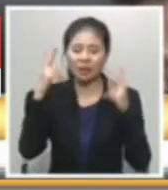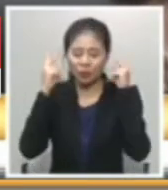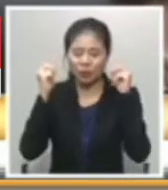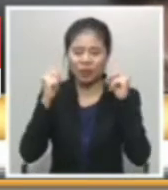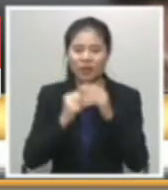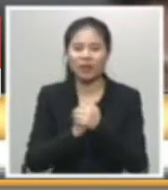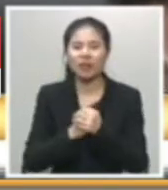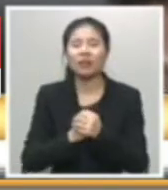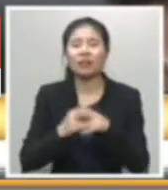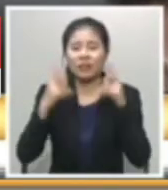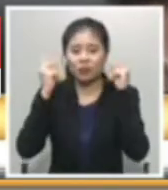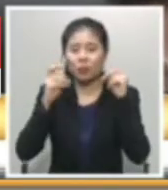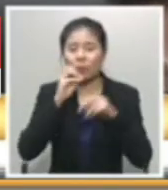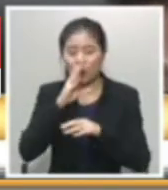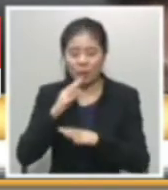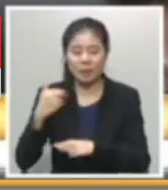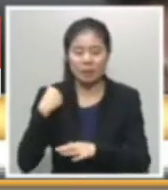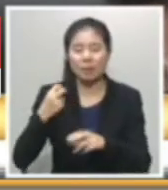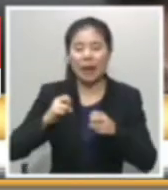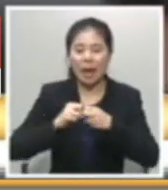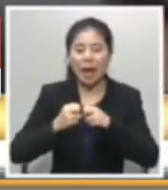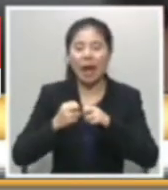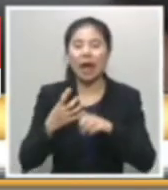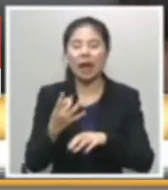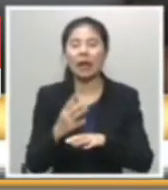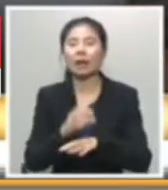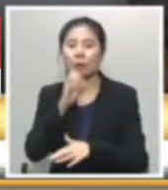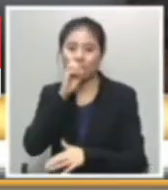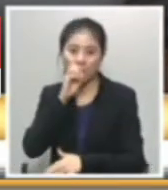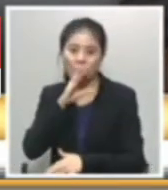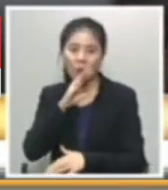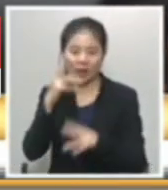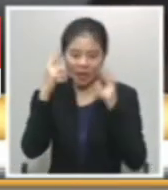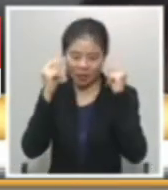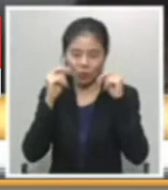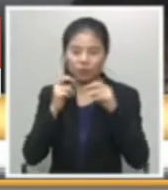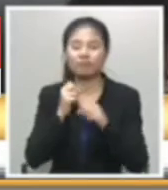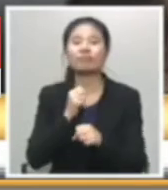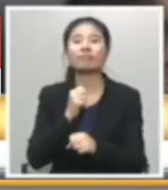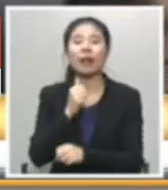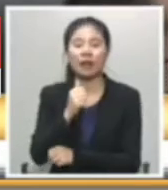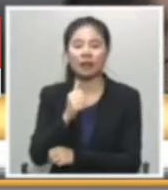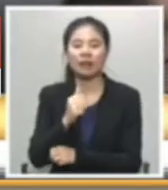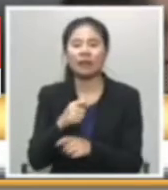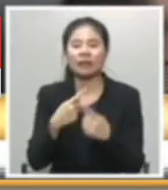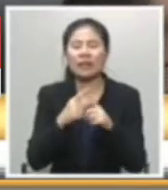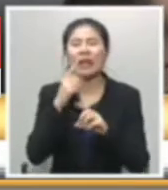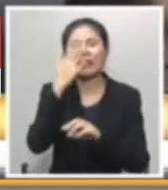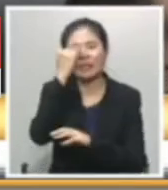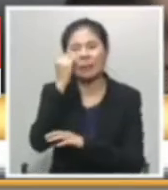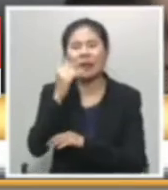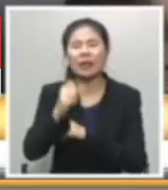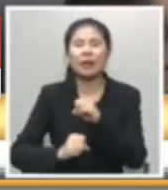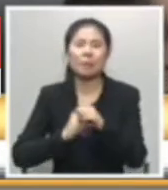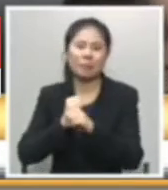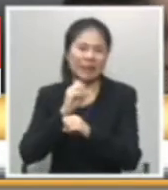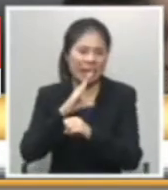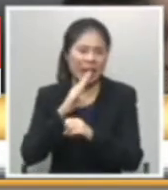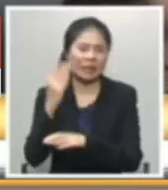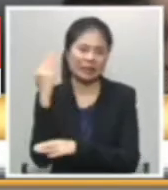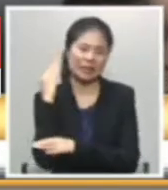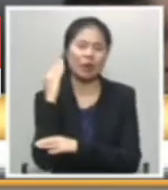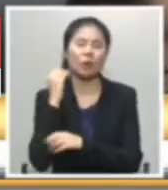ว่ามีอะไรให้บอกท่านได้ก็กราบเรียนบอกท่านไปว่าแล้วทำไมเมื่อ5ปีที่แล้วท่านไม่ได้ทำอะไรเ